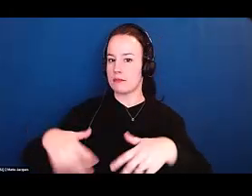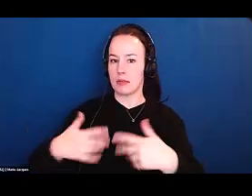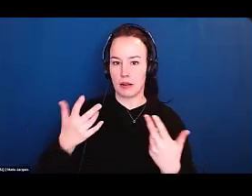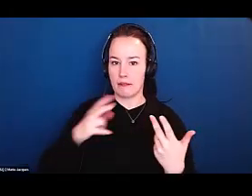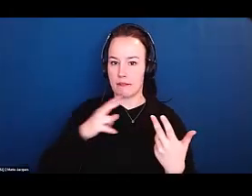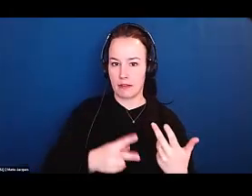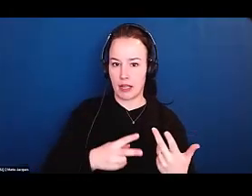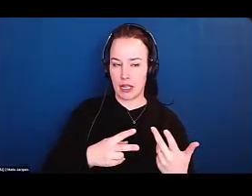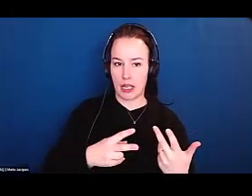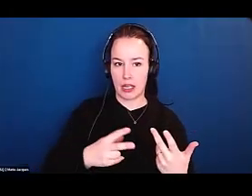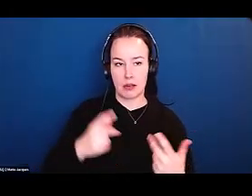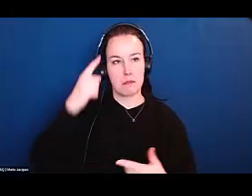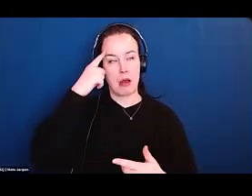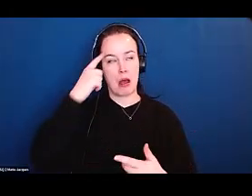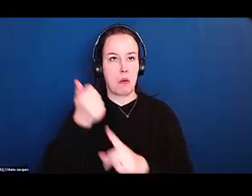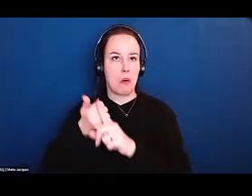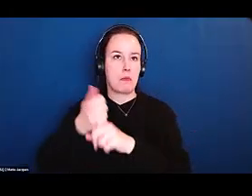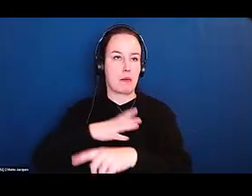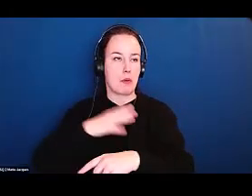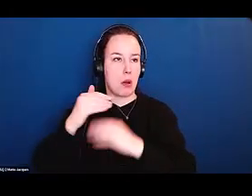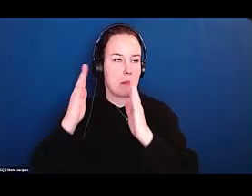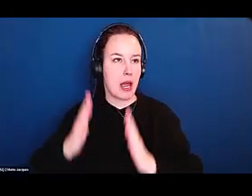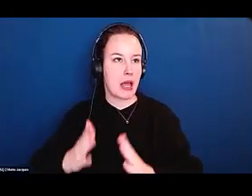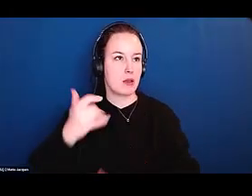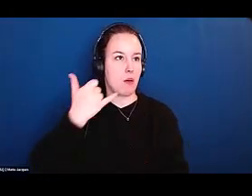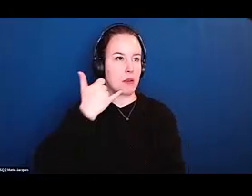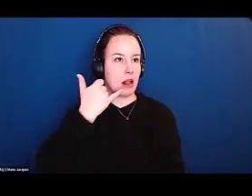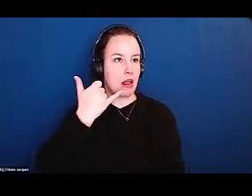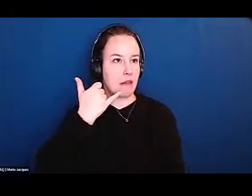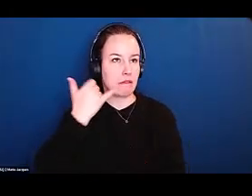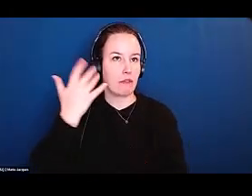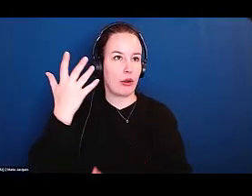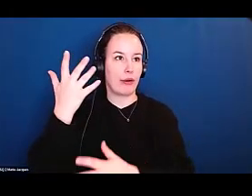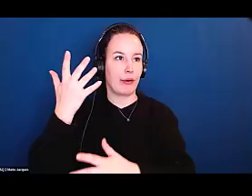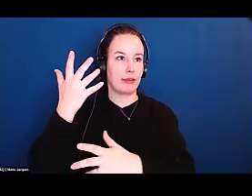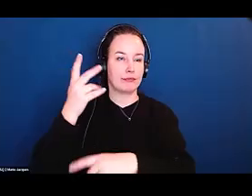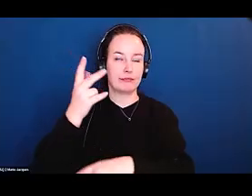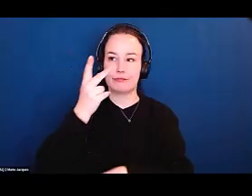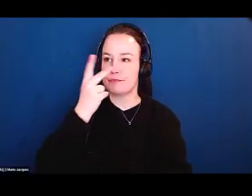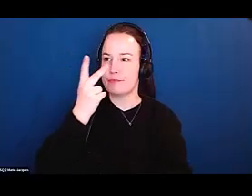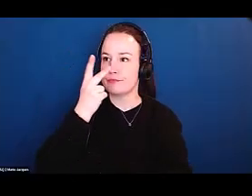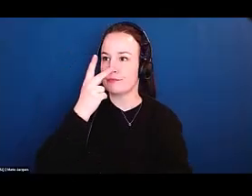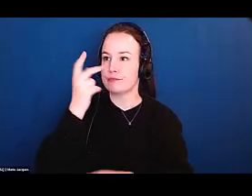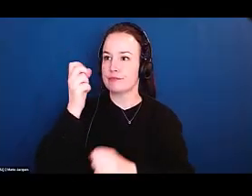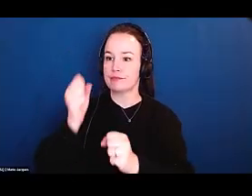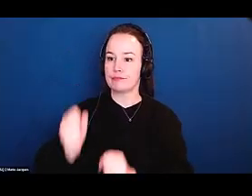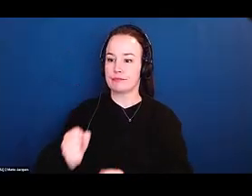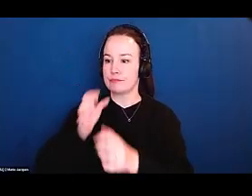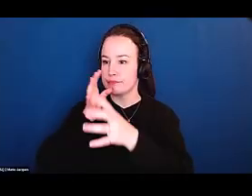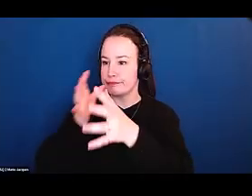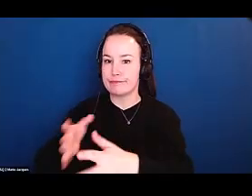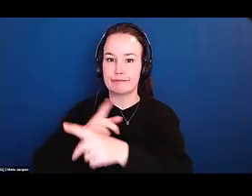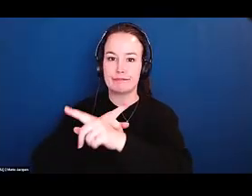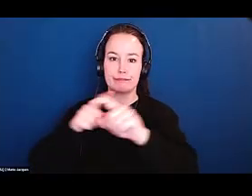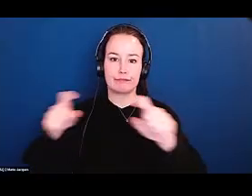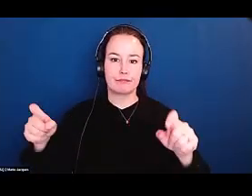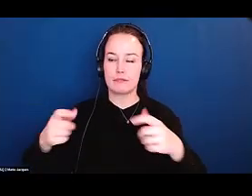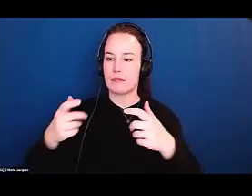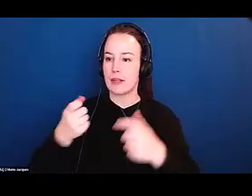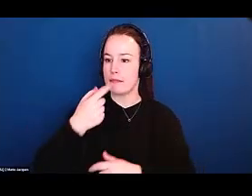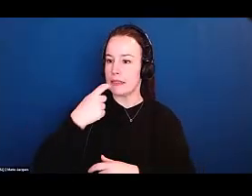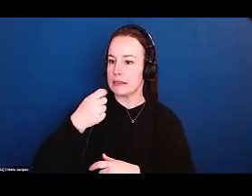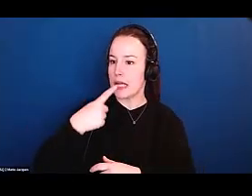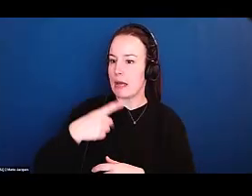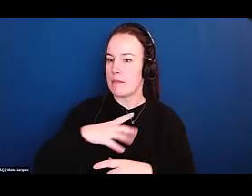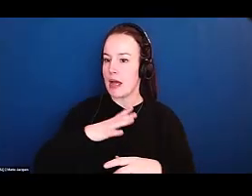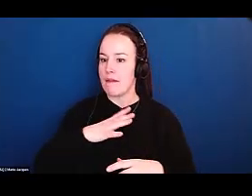bien sûr, on assume qu'ils ont un foyer, un téléphone, euh, des toilettes où ils peuvent vomir, accès